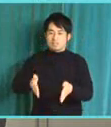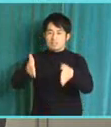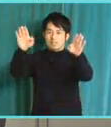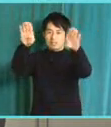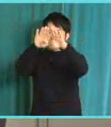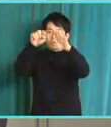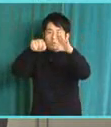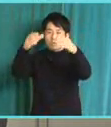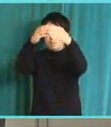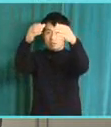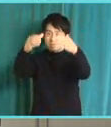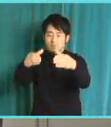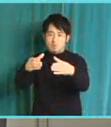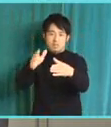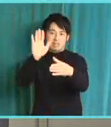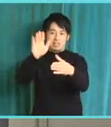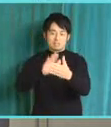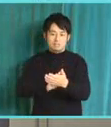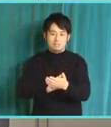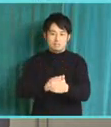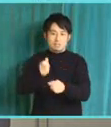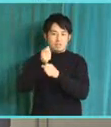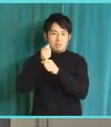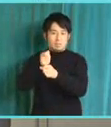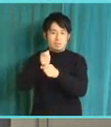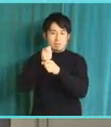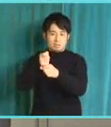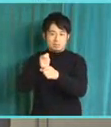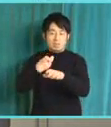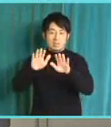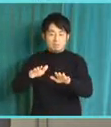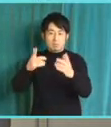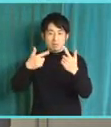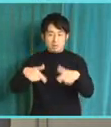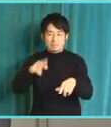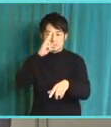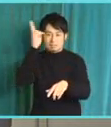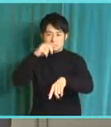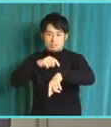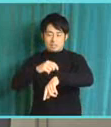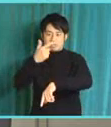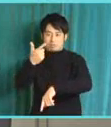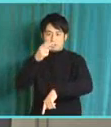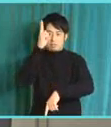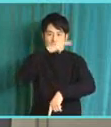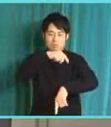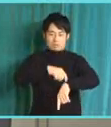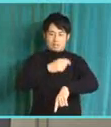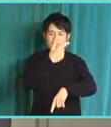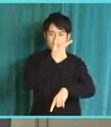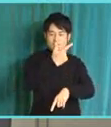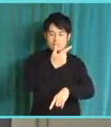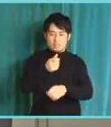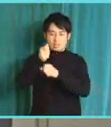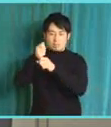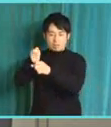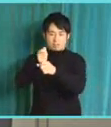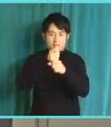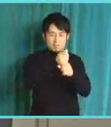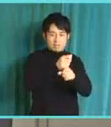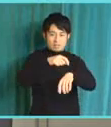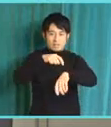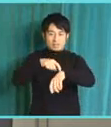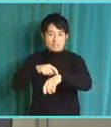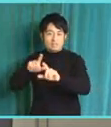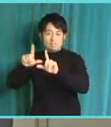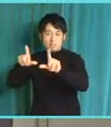堂には大きな鐘楼がありまして、小田原の町に毎日午前6時と午後6時、今も現在知らせております。で